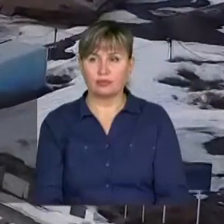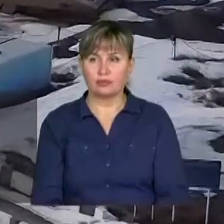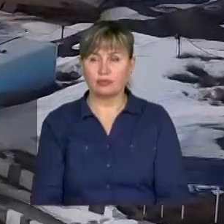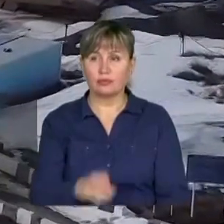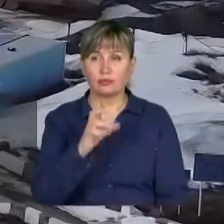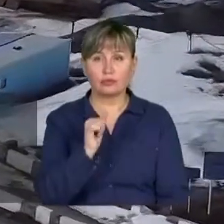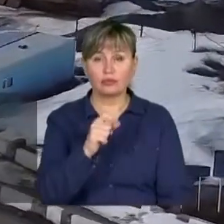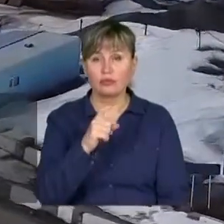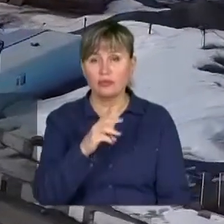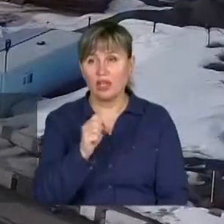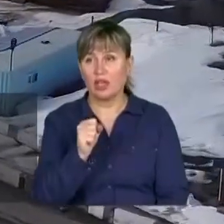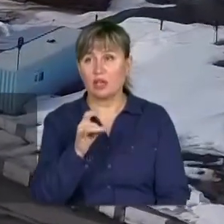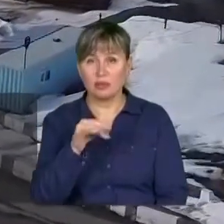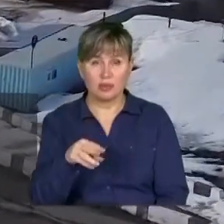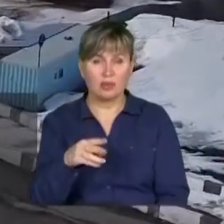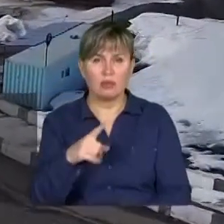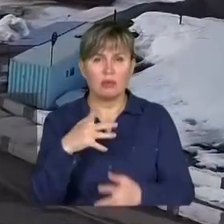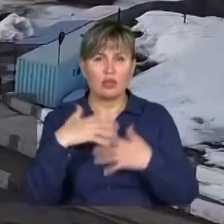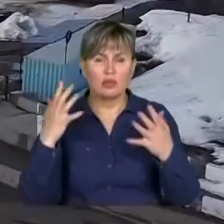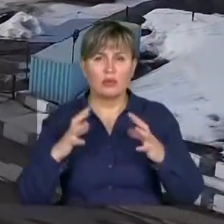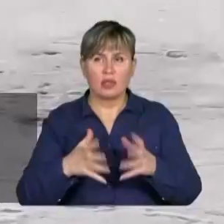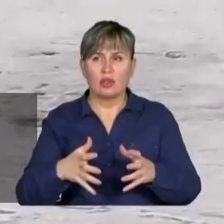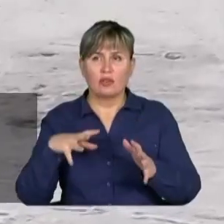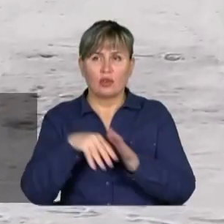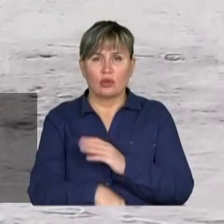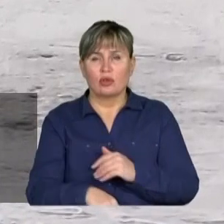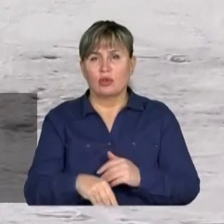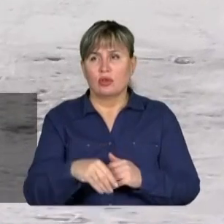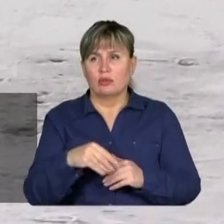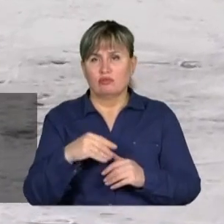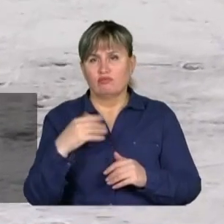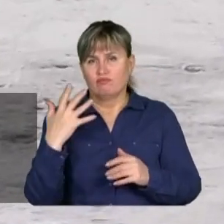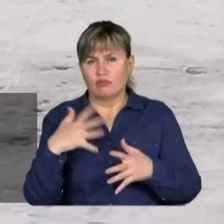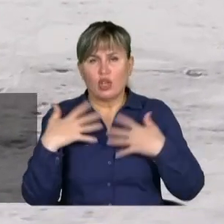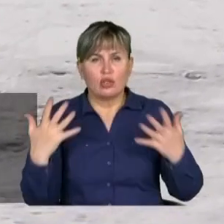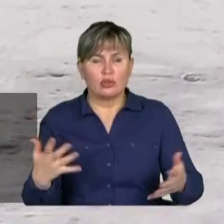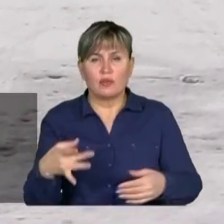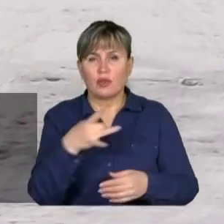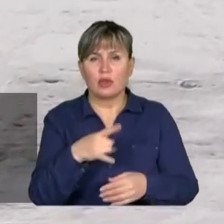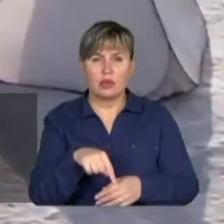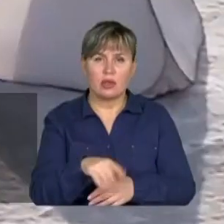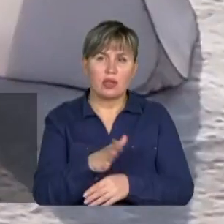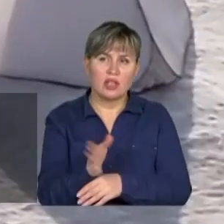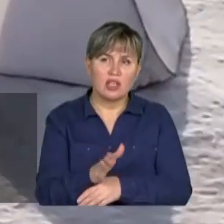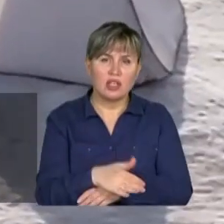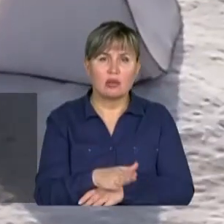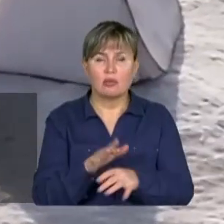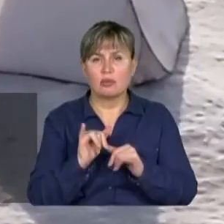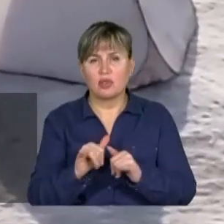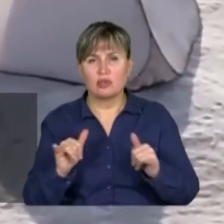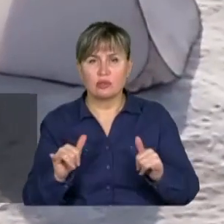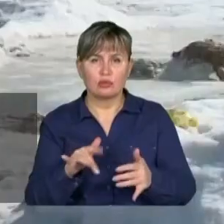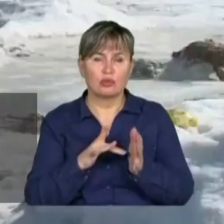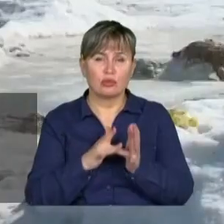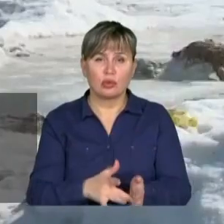Бухтарминское водохранилище – одно из самых больших в мире. Входит в пятерку крупнейших на планете. Обеспечивает регион рыбы, позволяет развивать туризм. Только вот